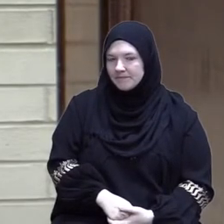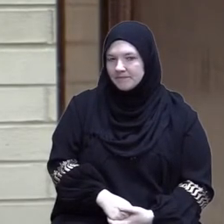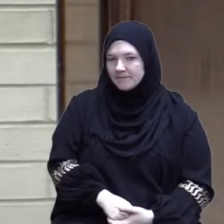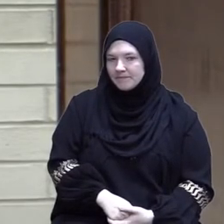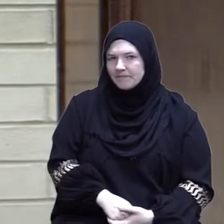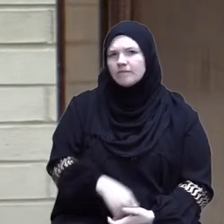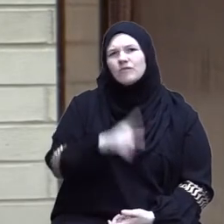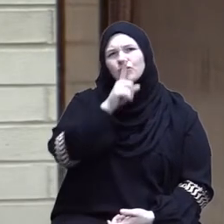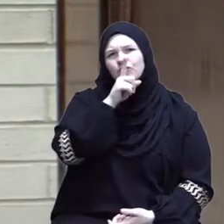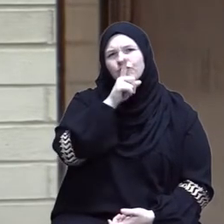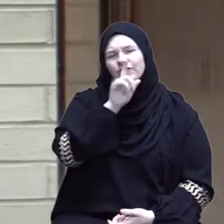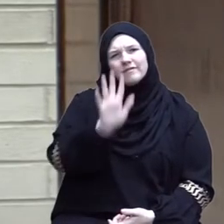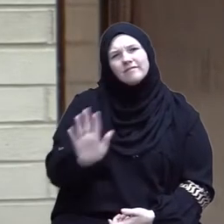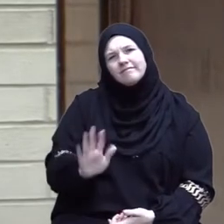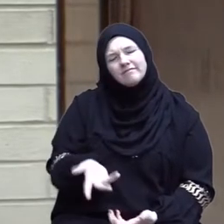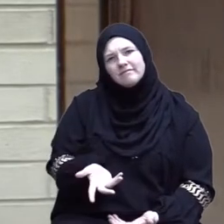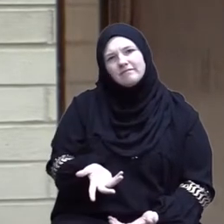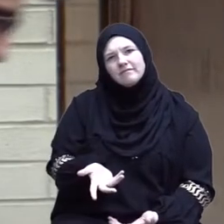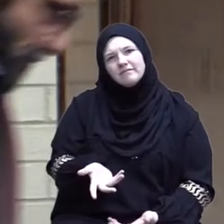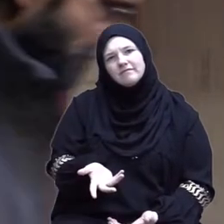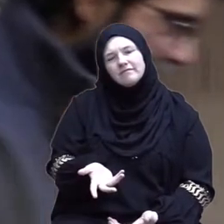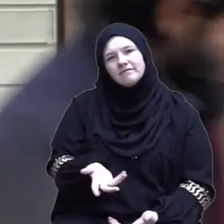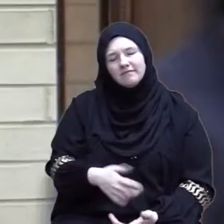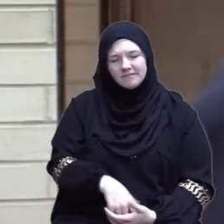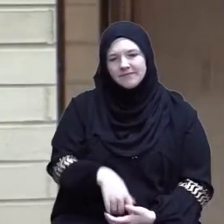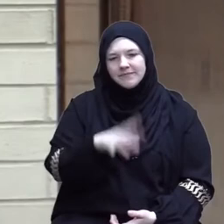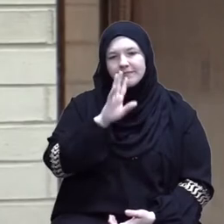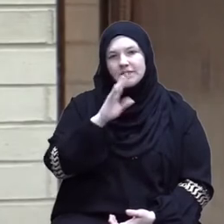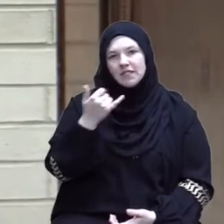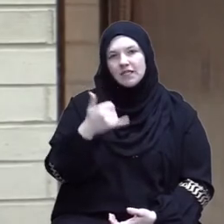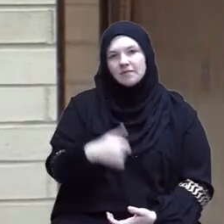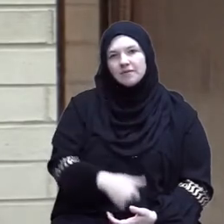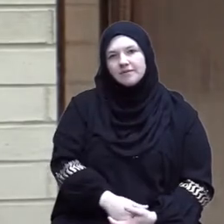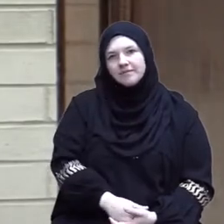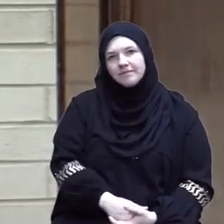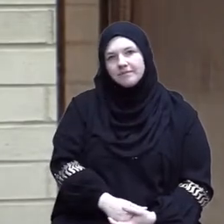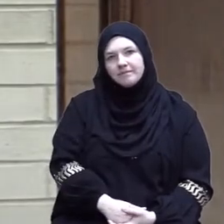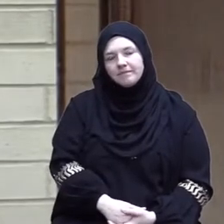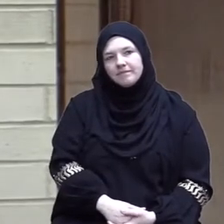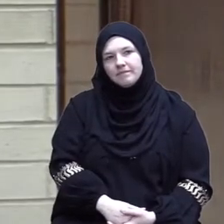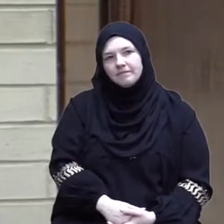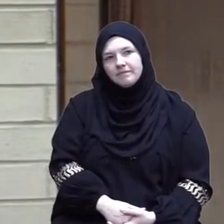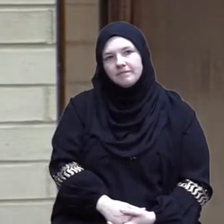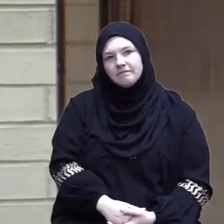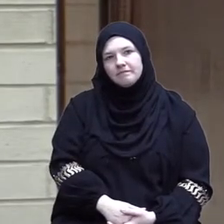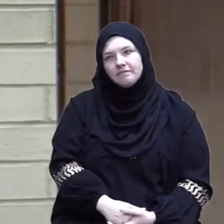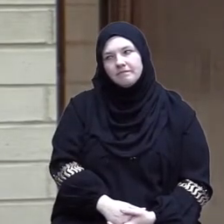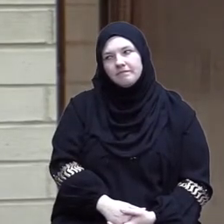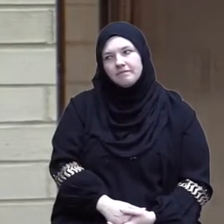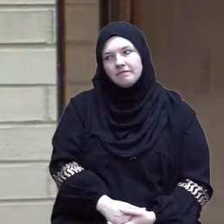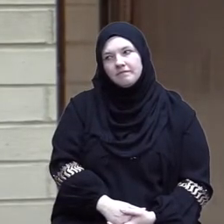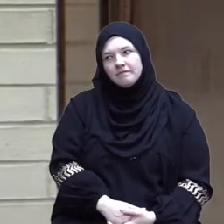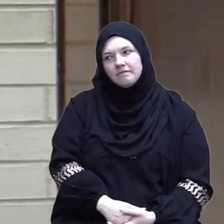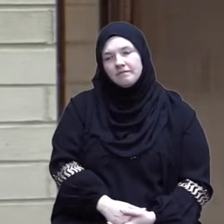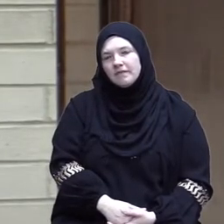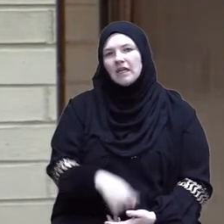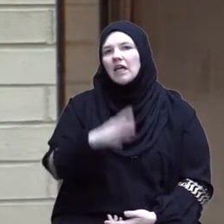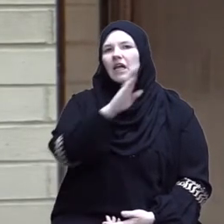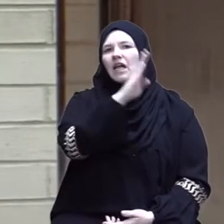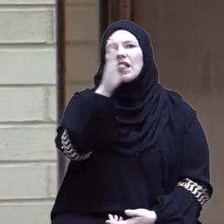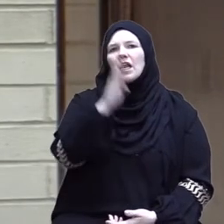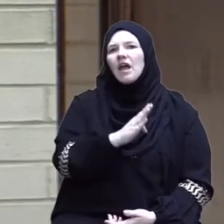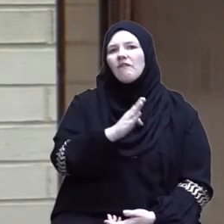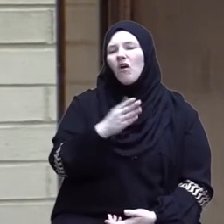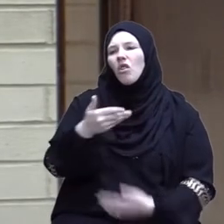"Shh, hush. لا تمنعوه الصلاة. Never push him away from